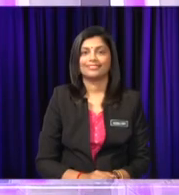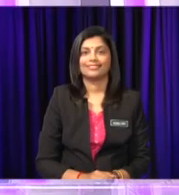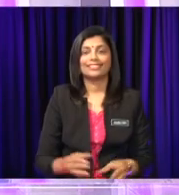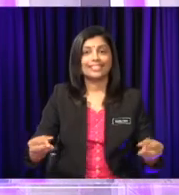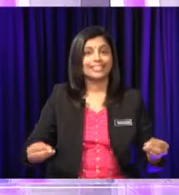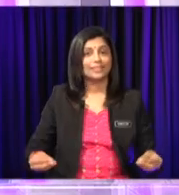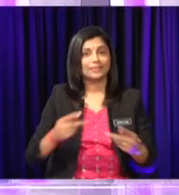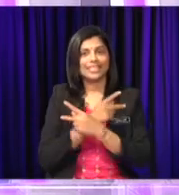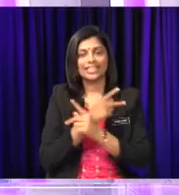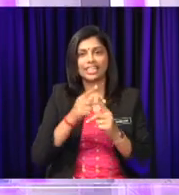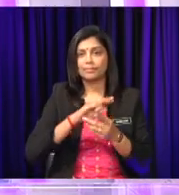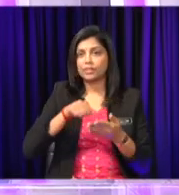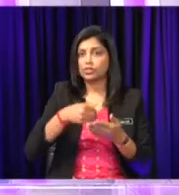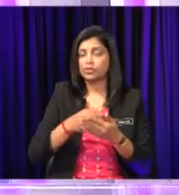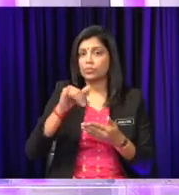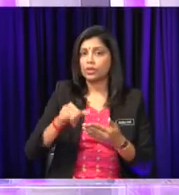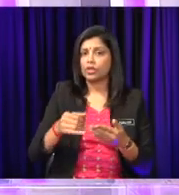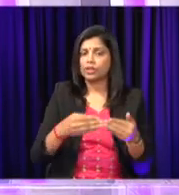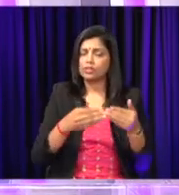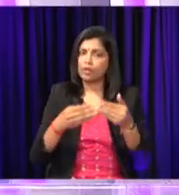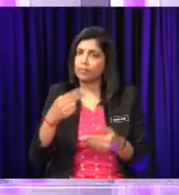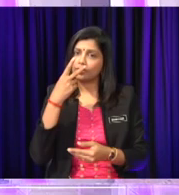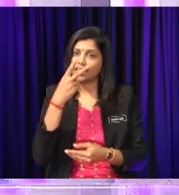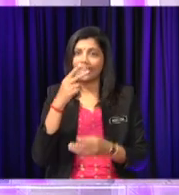sudah mendengarkan dan juga menonton